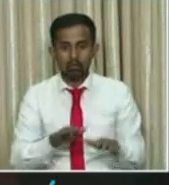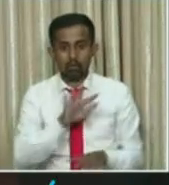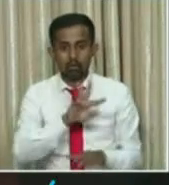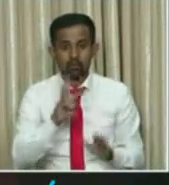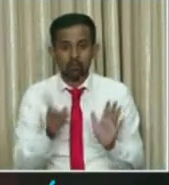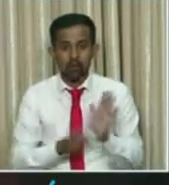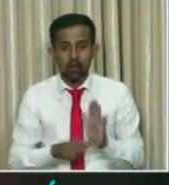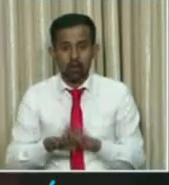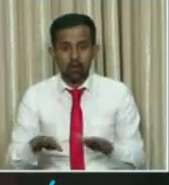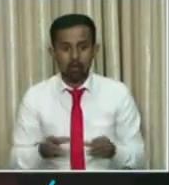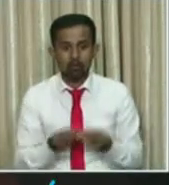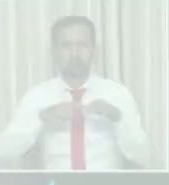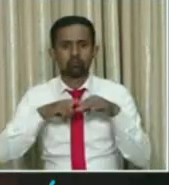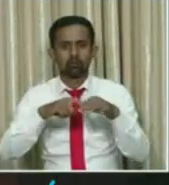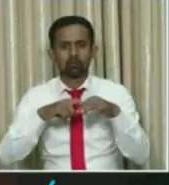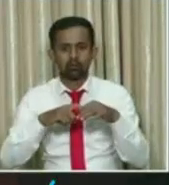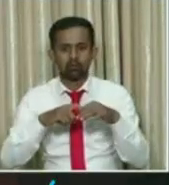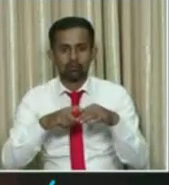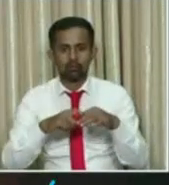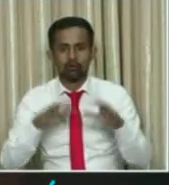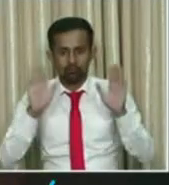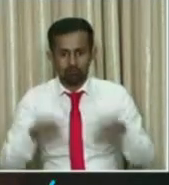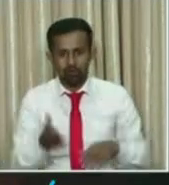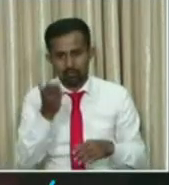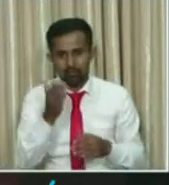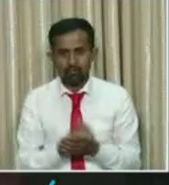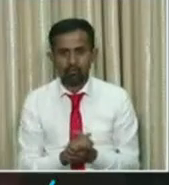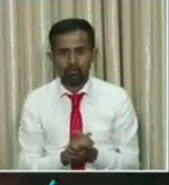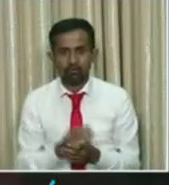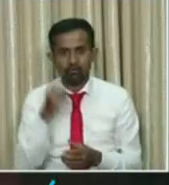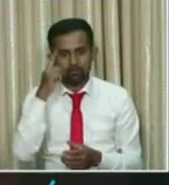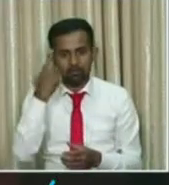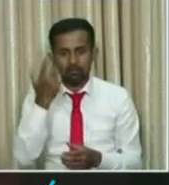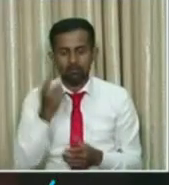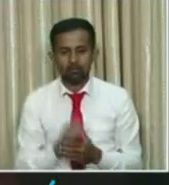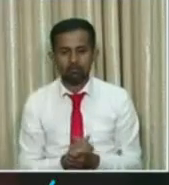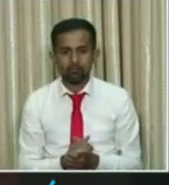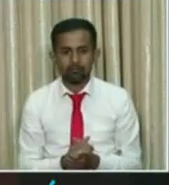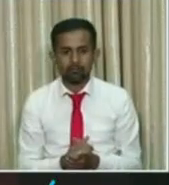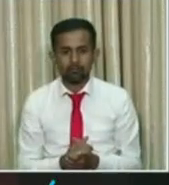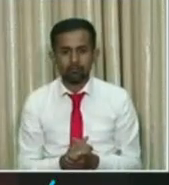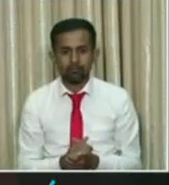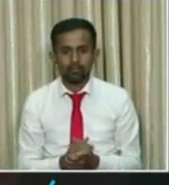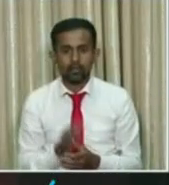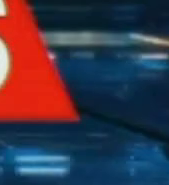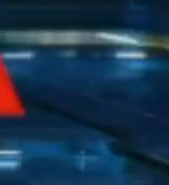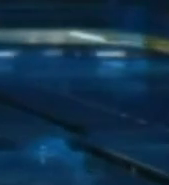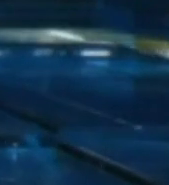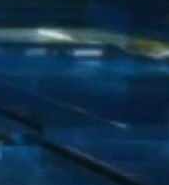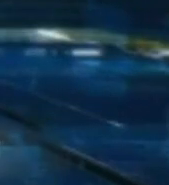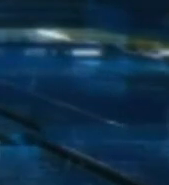43 ලක්ෂයකට ලබා දුන්නු දිවාහාර ගැන. අපෝ වාඩි වෙන්න. නික මොනවද දන්නේ නැති. ඔතනින් ඕක නතර කරමු දරුවන්ට. මේ පිස්සු ප්‍රශ්නනේ